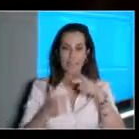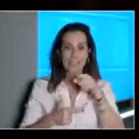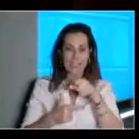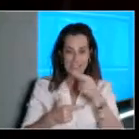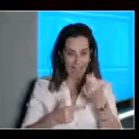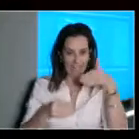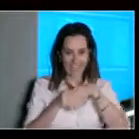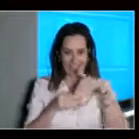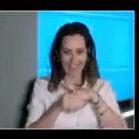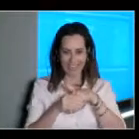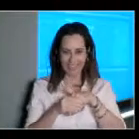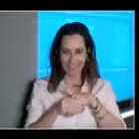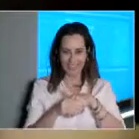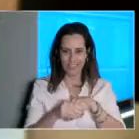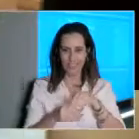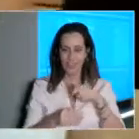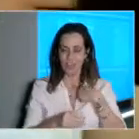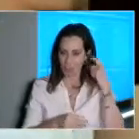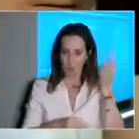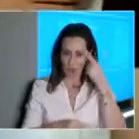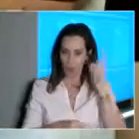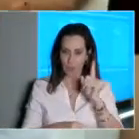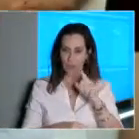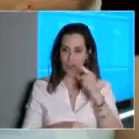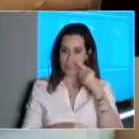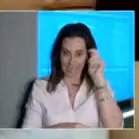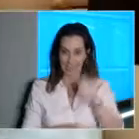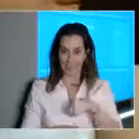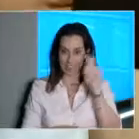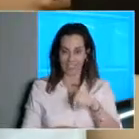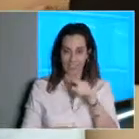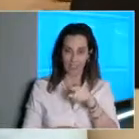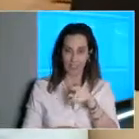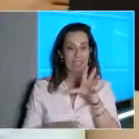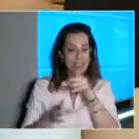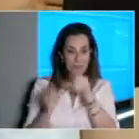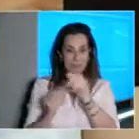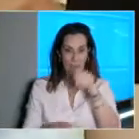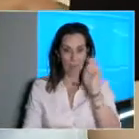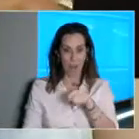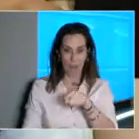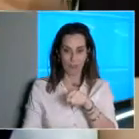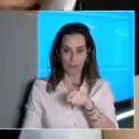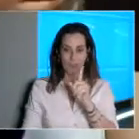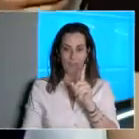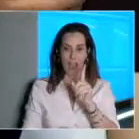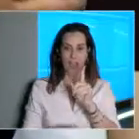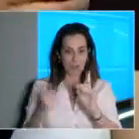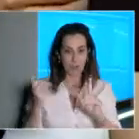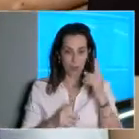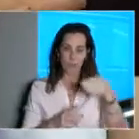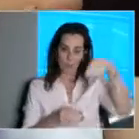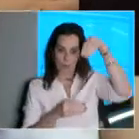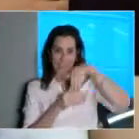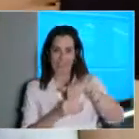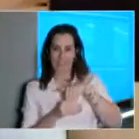זה ארנק, ככה זה נראה. אני שמעתי שאתה לא יודע, ככה נראה כרטיס אשראי. אם זה משלמים בסוף בעד מה